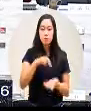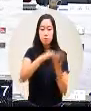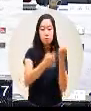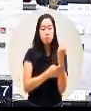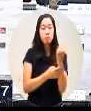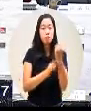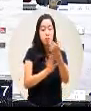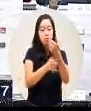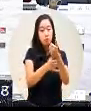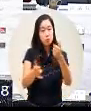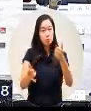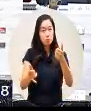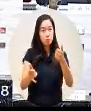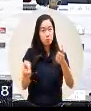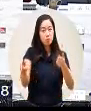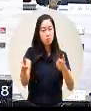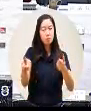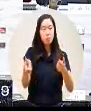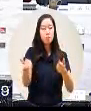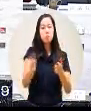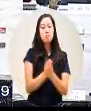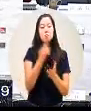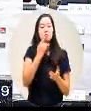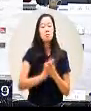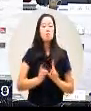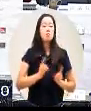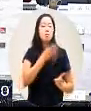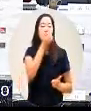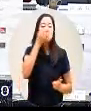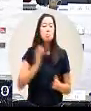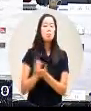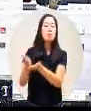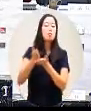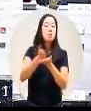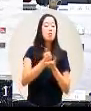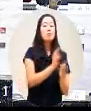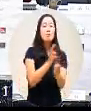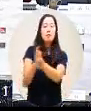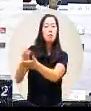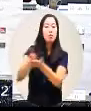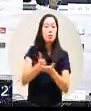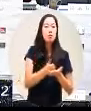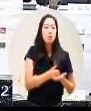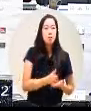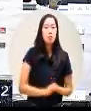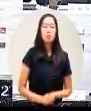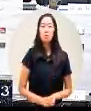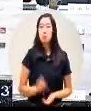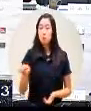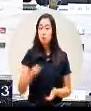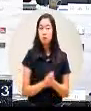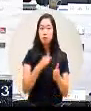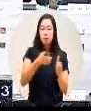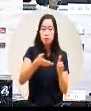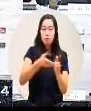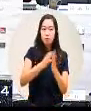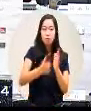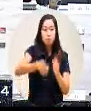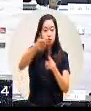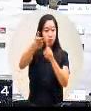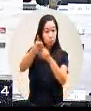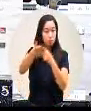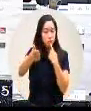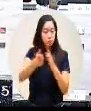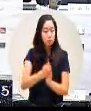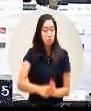员，那安尼咪使随便请人民去立法院避询。啊，即摆教育局长安尼说明啊，伊